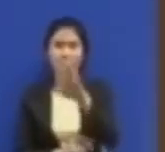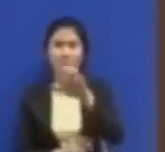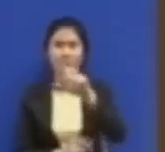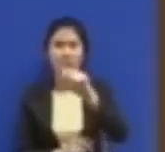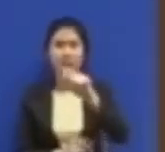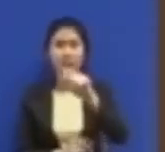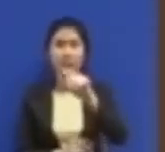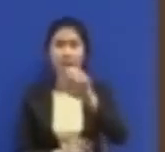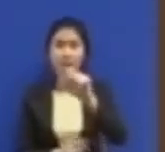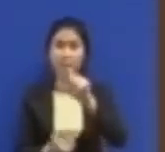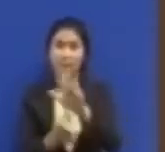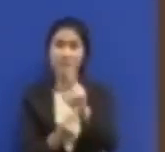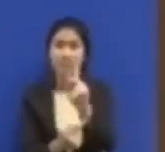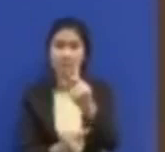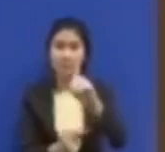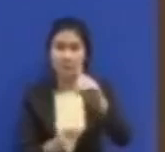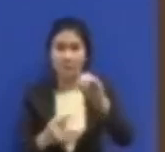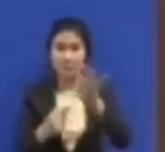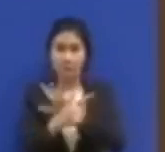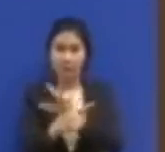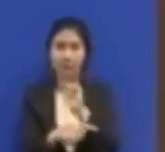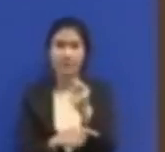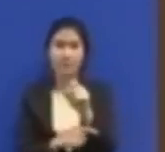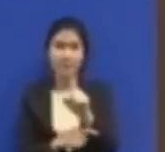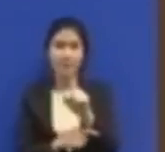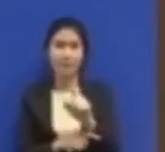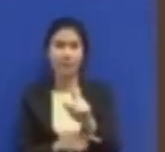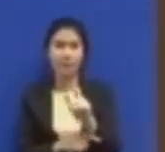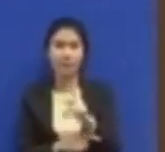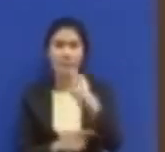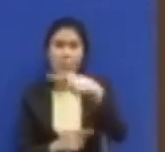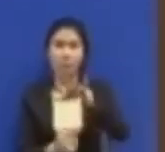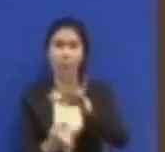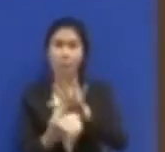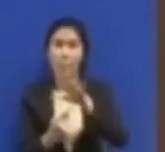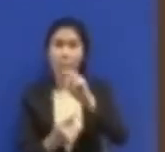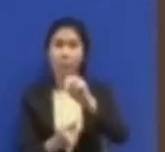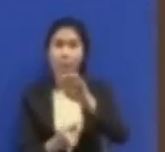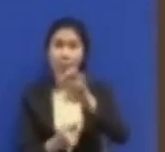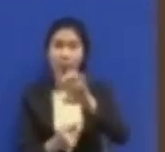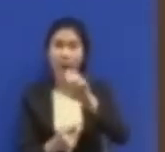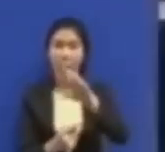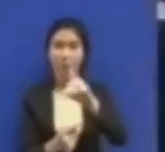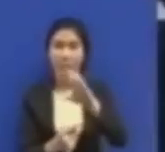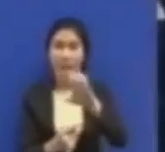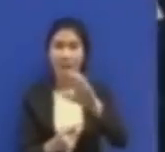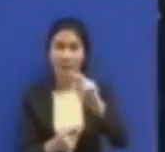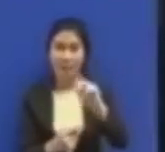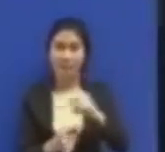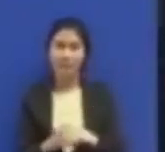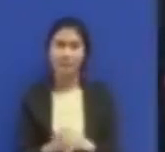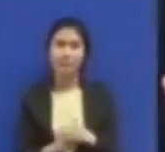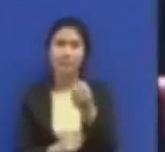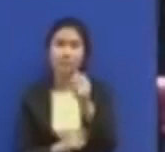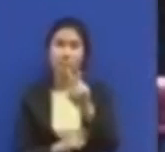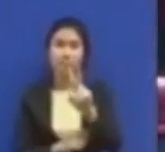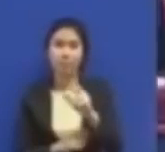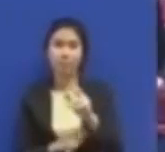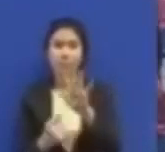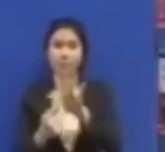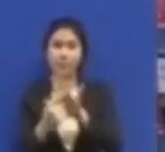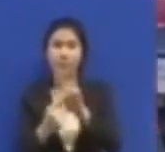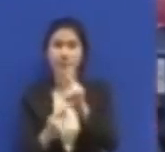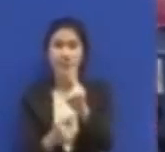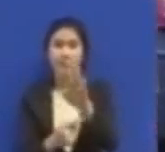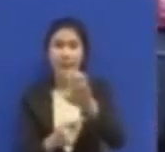ราหะ 11. นายกุลดิษฐ์จันทร์ศรีชวารา 12. นายเกียว